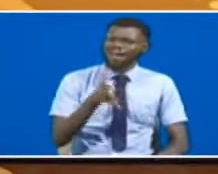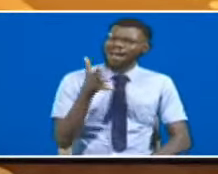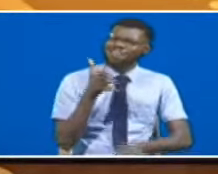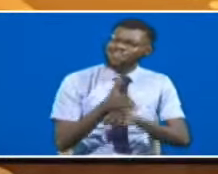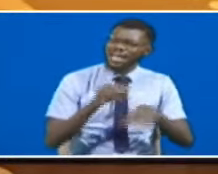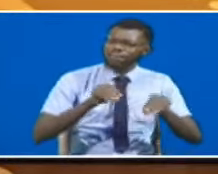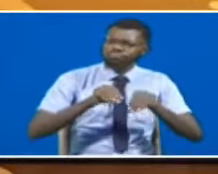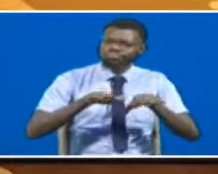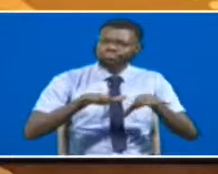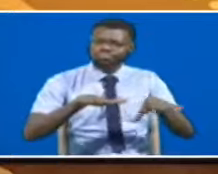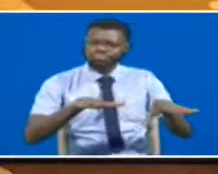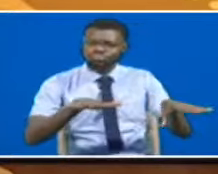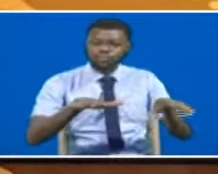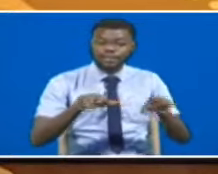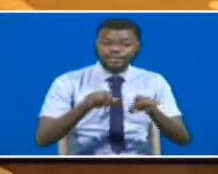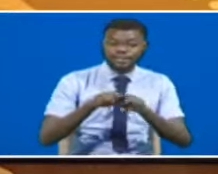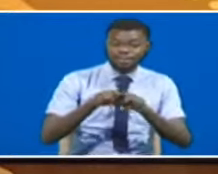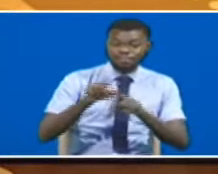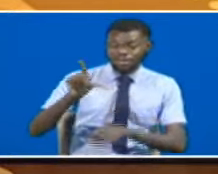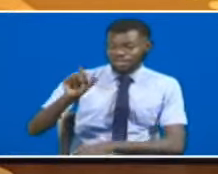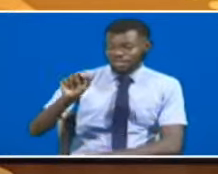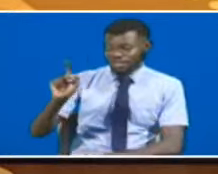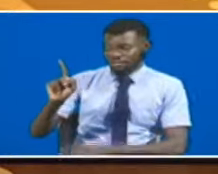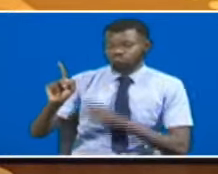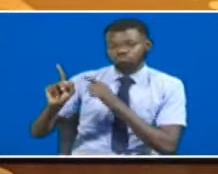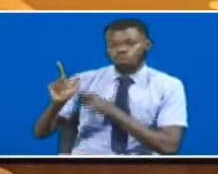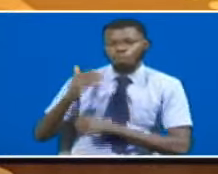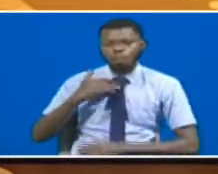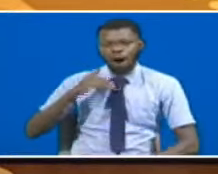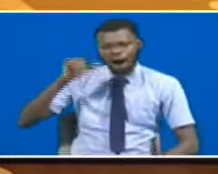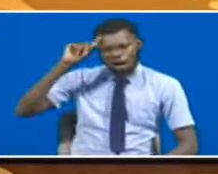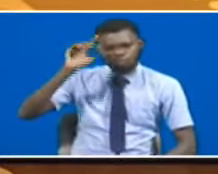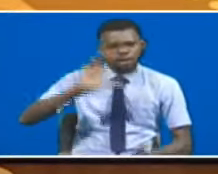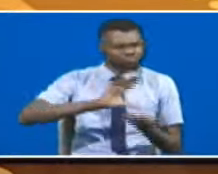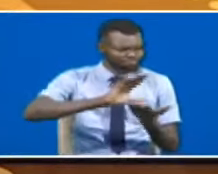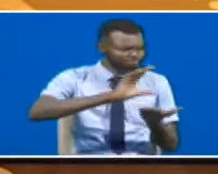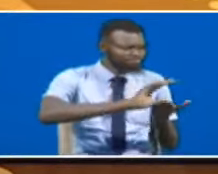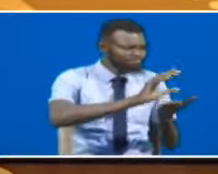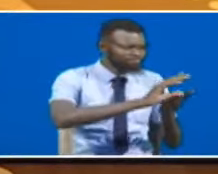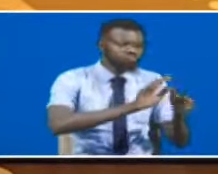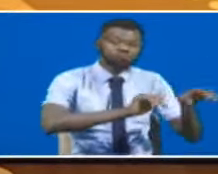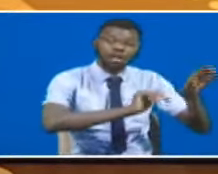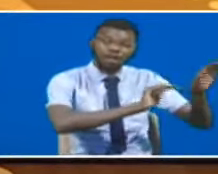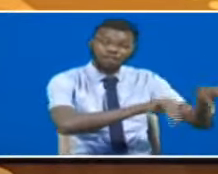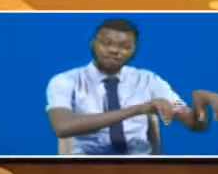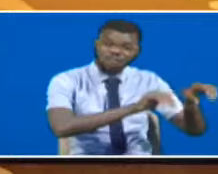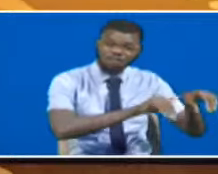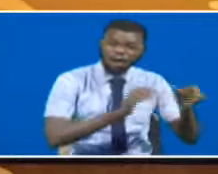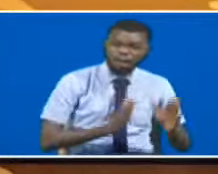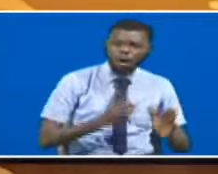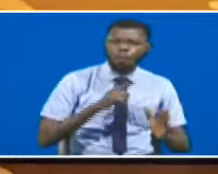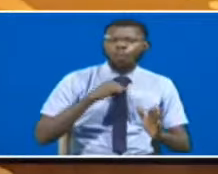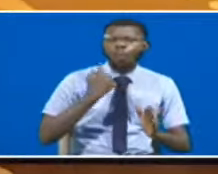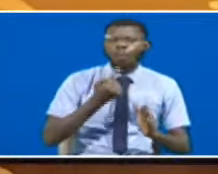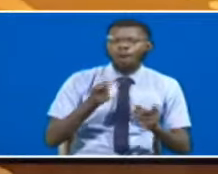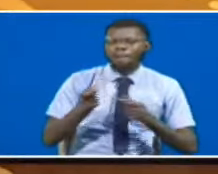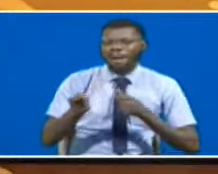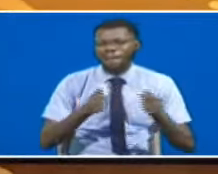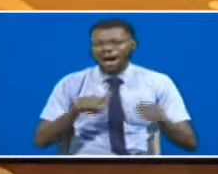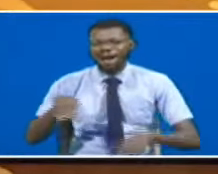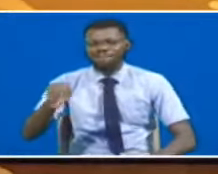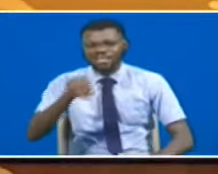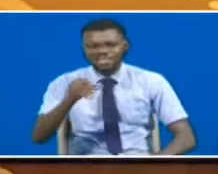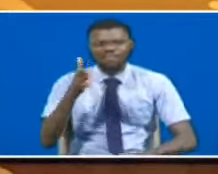wameitaka serikali kufidia wakulima ambao wameathiriwa na mbolea hiyo ghushi. Akizungumza leo jijini Nairobi, Rais wa